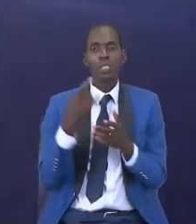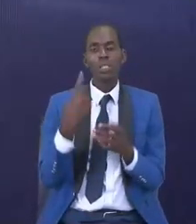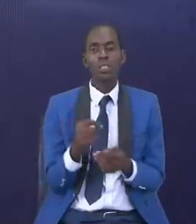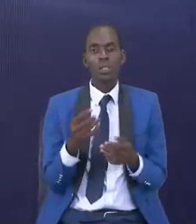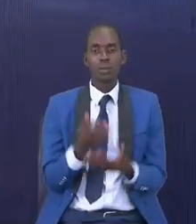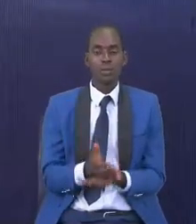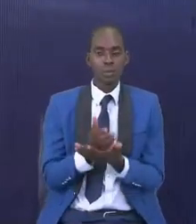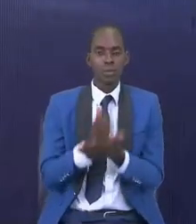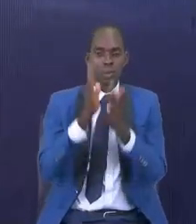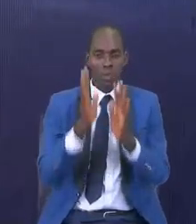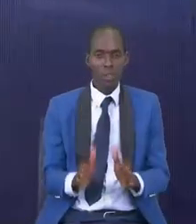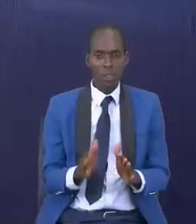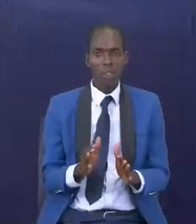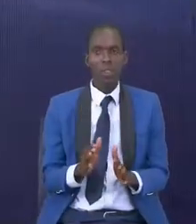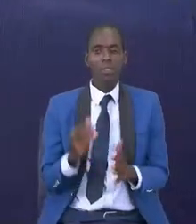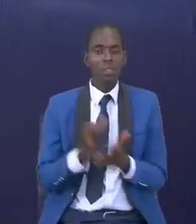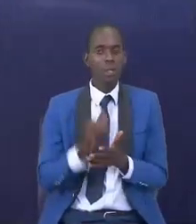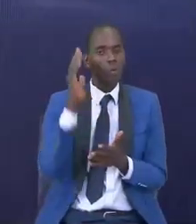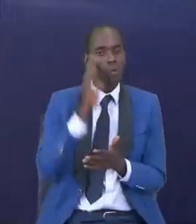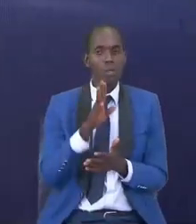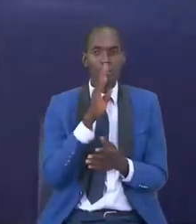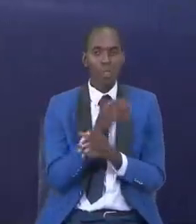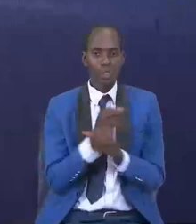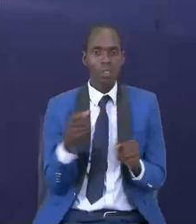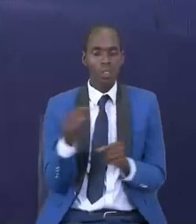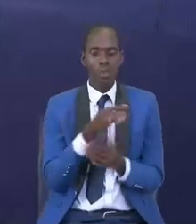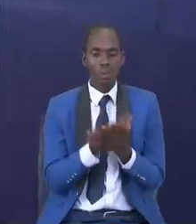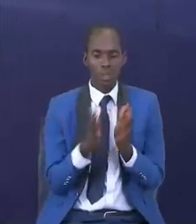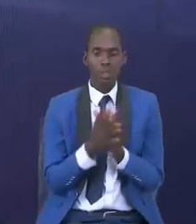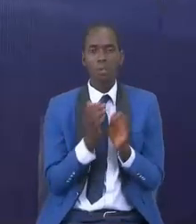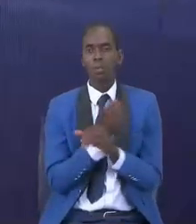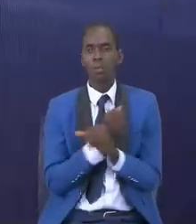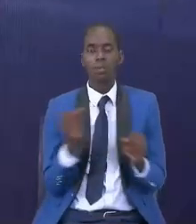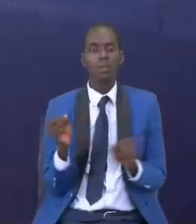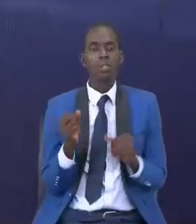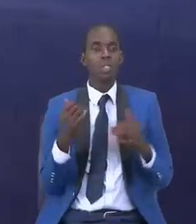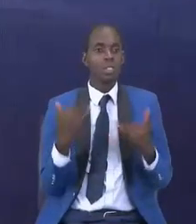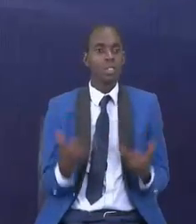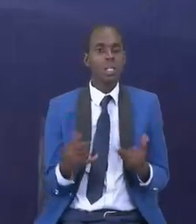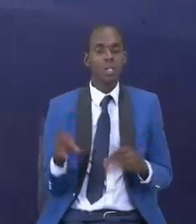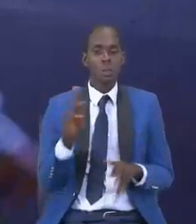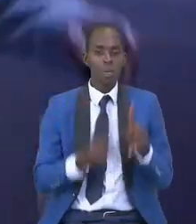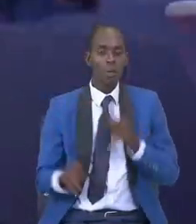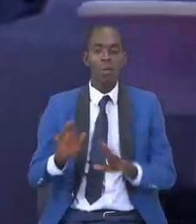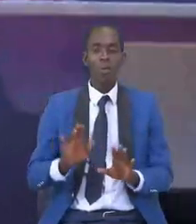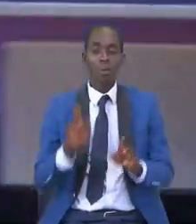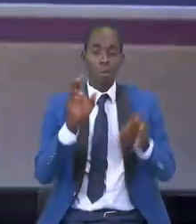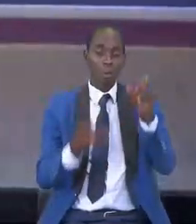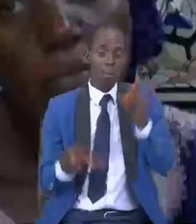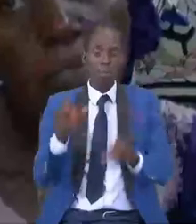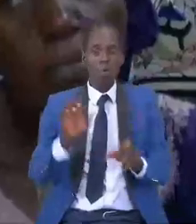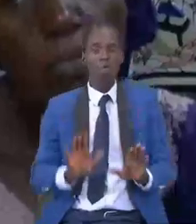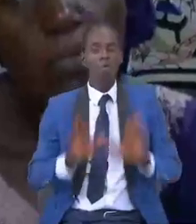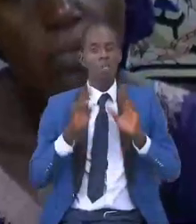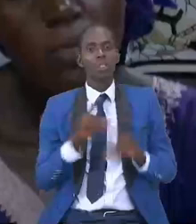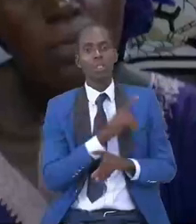sont dans la barque seraient convertis. Mais ils ont été convertis. Alors, ils craignirent l'Éternel, le Dieu du ciel,